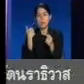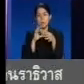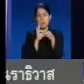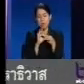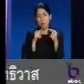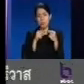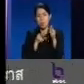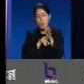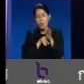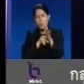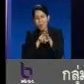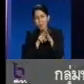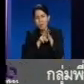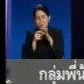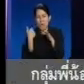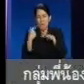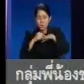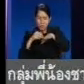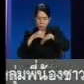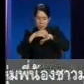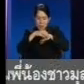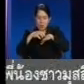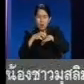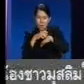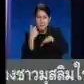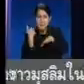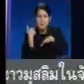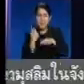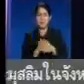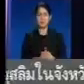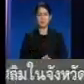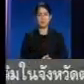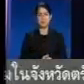โน้มว่าจะเป็นโรคติดต่อในอนาคตที่ต้องเฝ้าระวังติดตามได้จากรายงานครับ